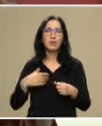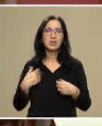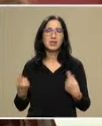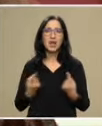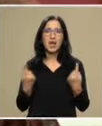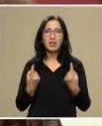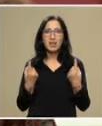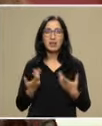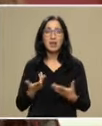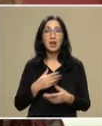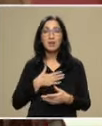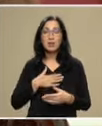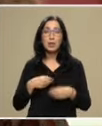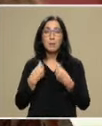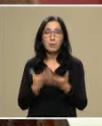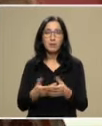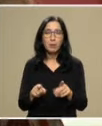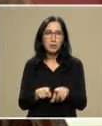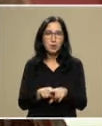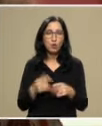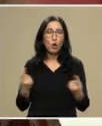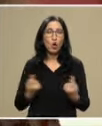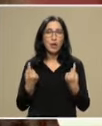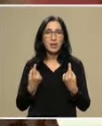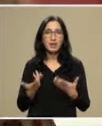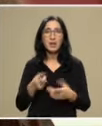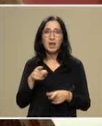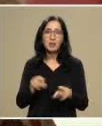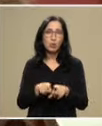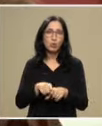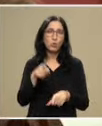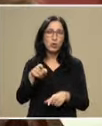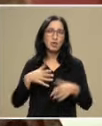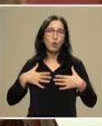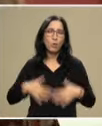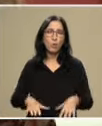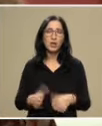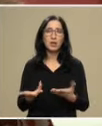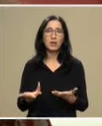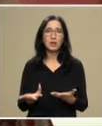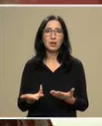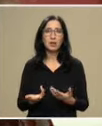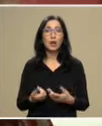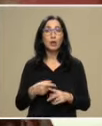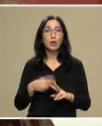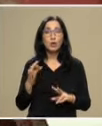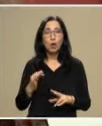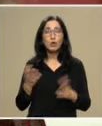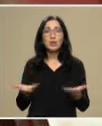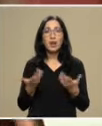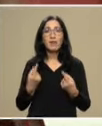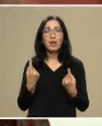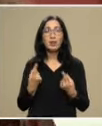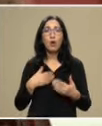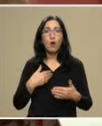енергия. Макар, че и ние им даваме страшно много енергия, защото пък и те са уморени, милите, след училище, идват на репетиции. Но става